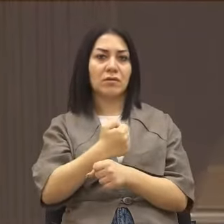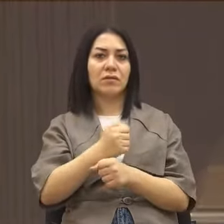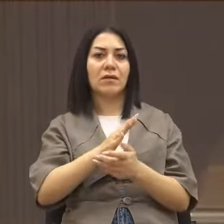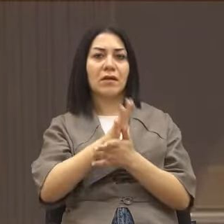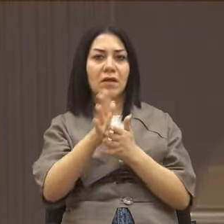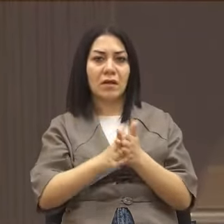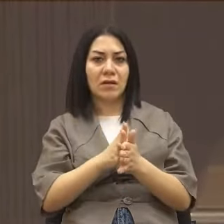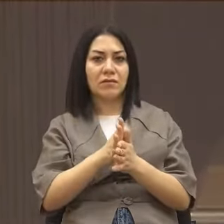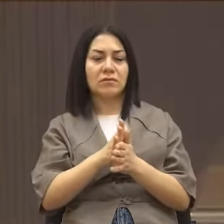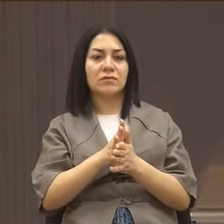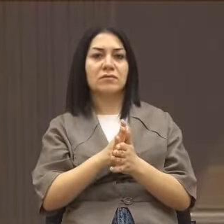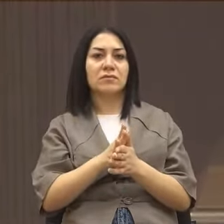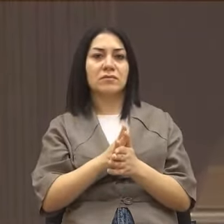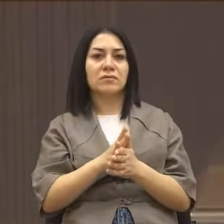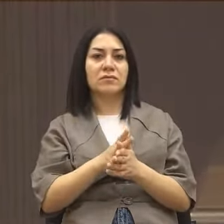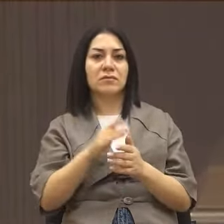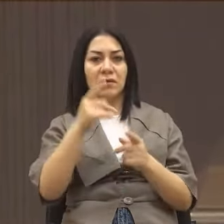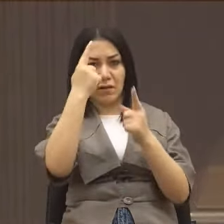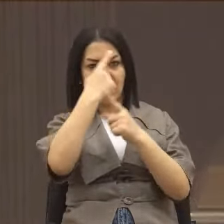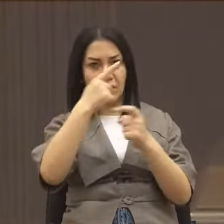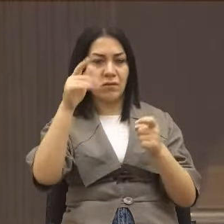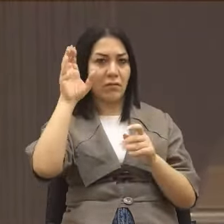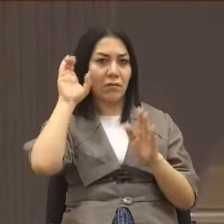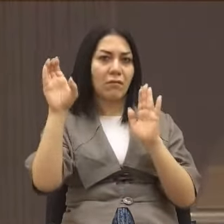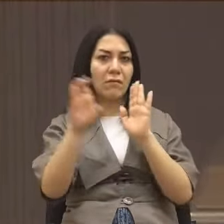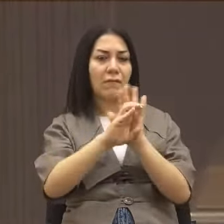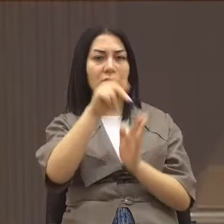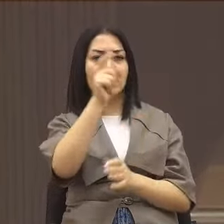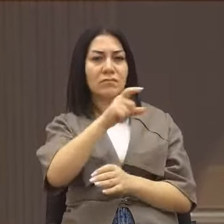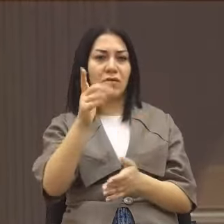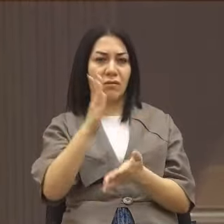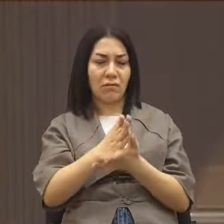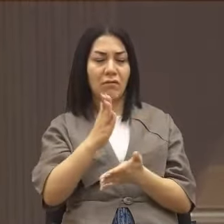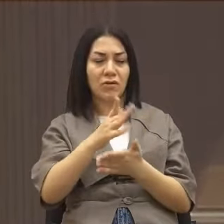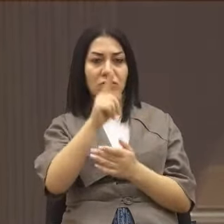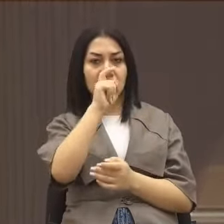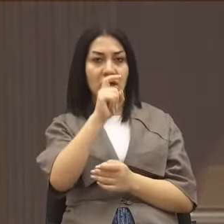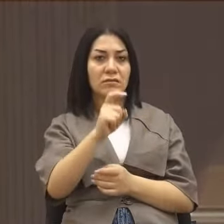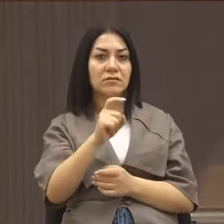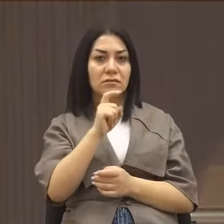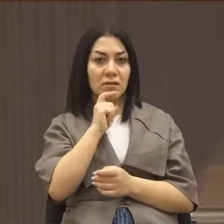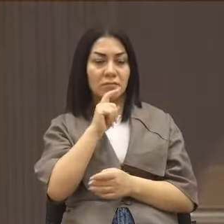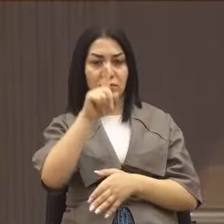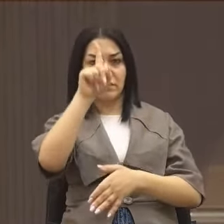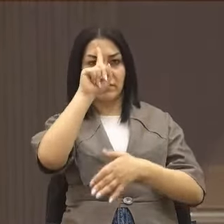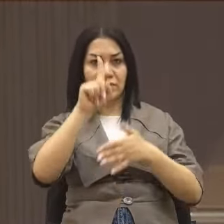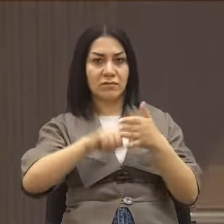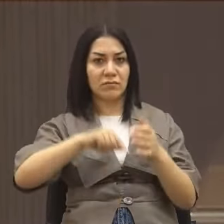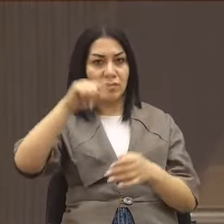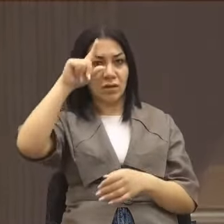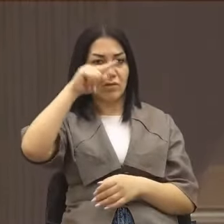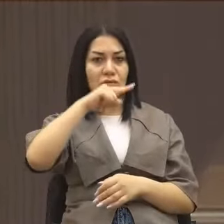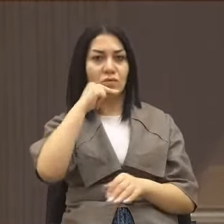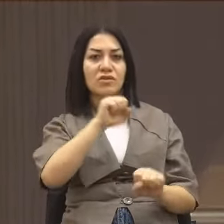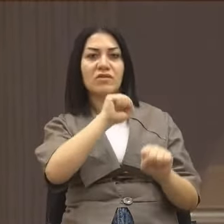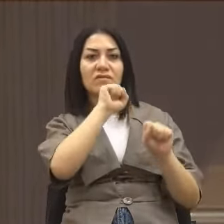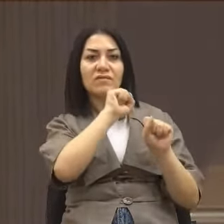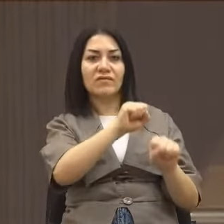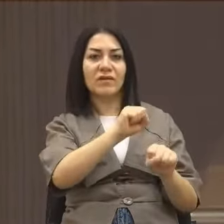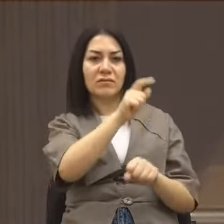գործակալների ժամանակավրեպ նարատիվներին։ Համոզված եմ, որ Հայաստանում ռուսամետ ուժեր